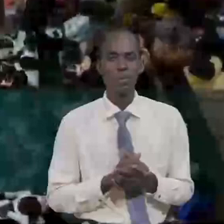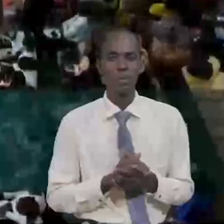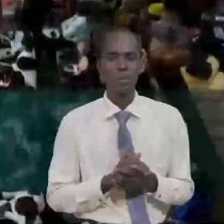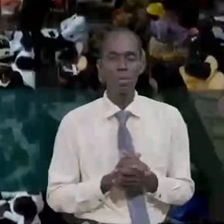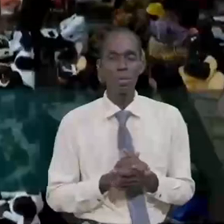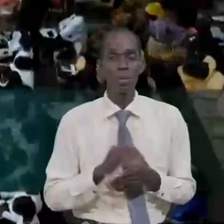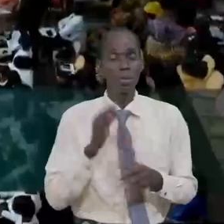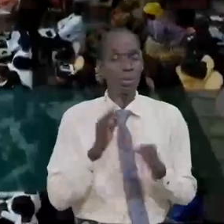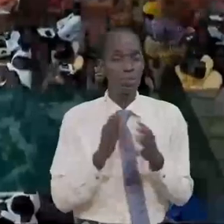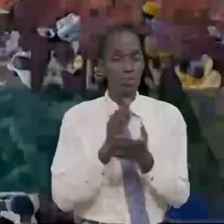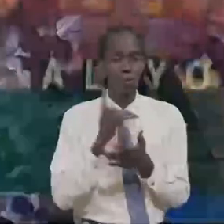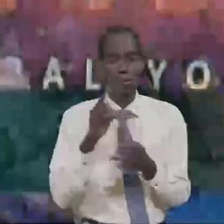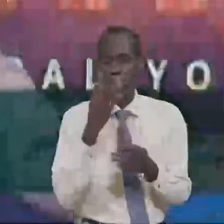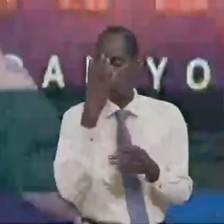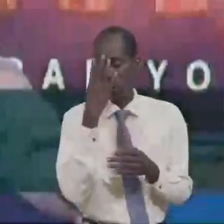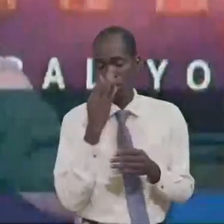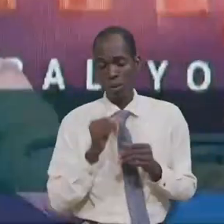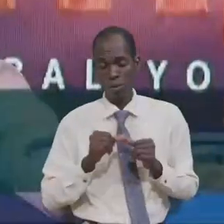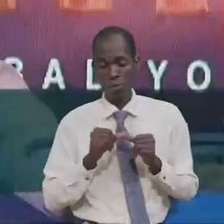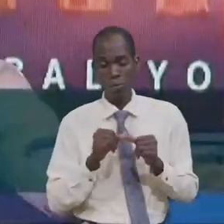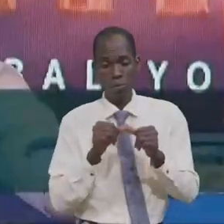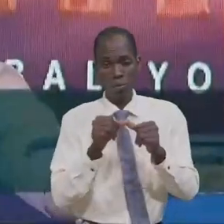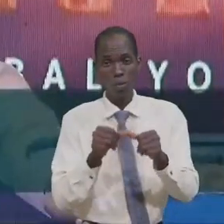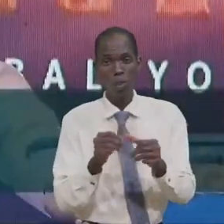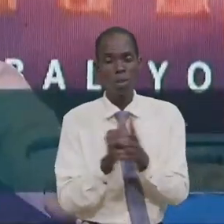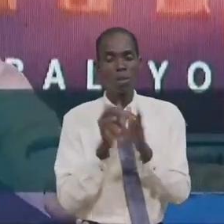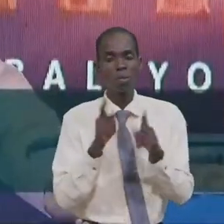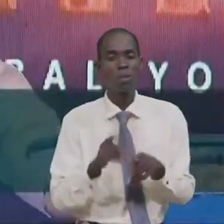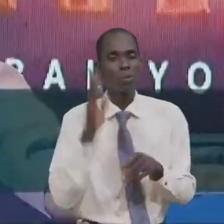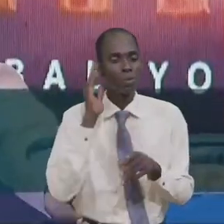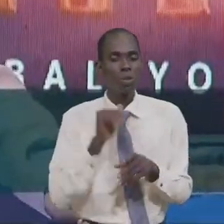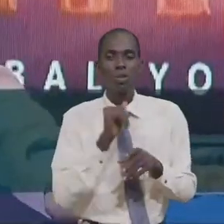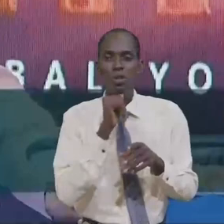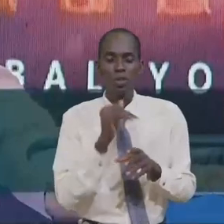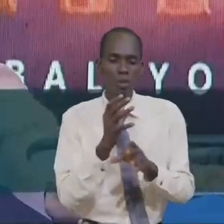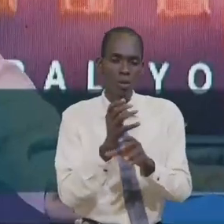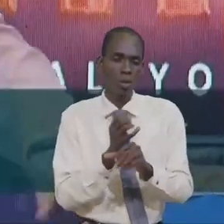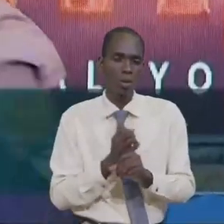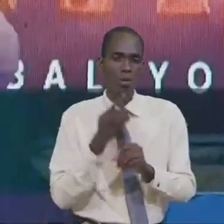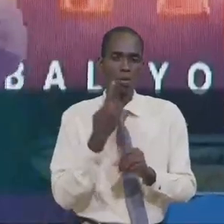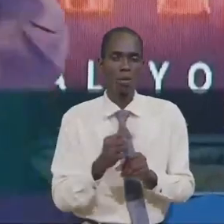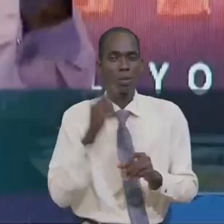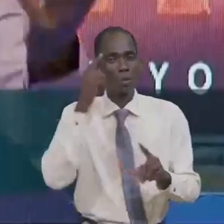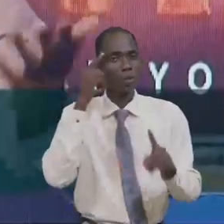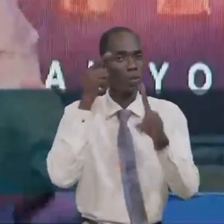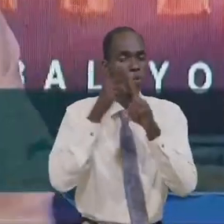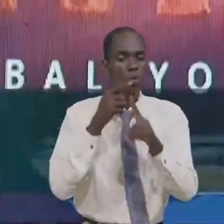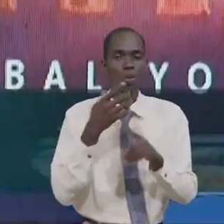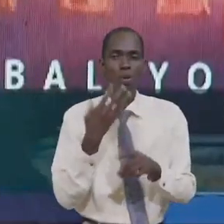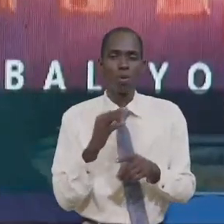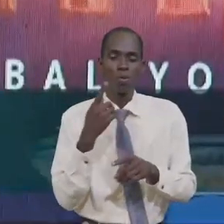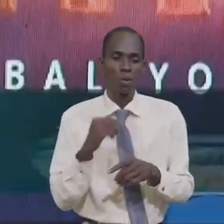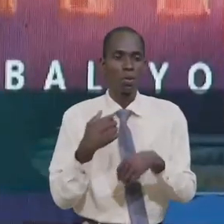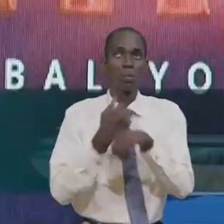perpétuellement et ne pourra pas accomplir le but du Créateur nous